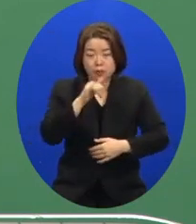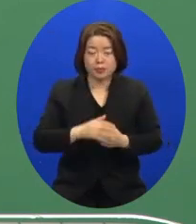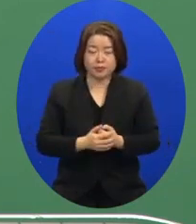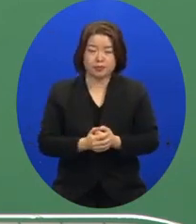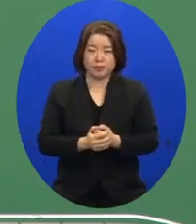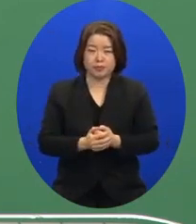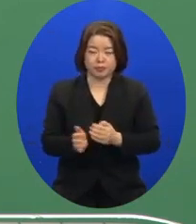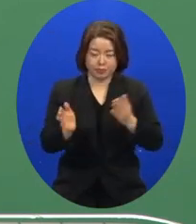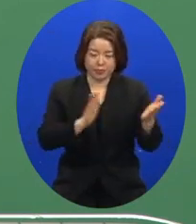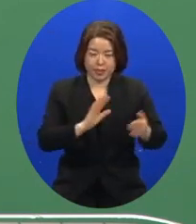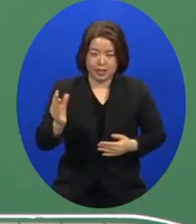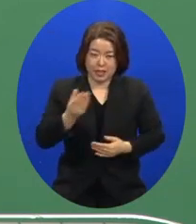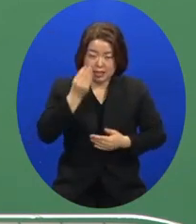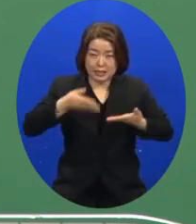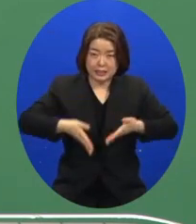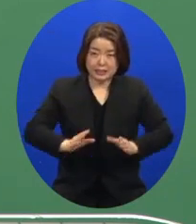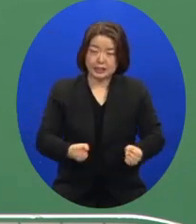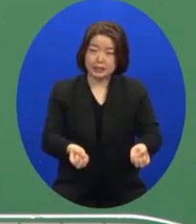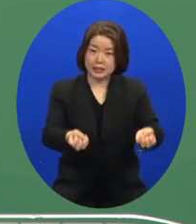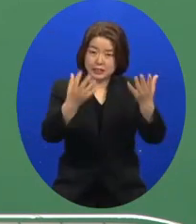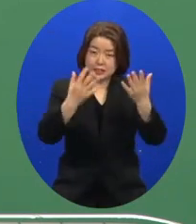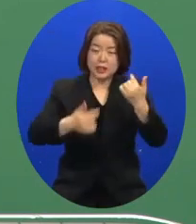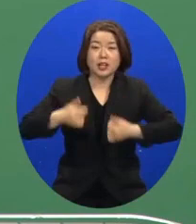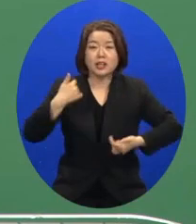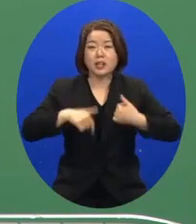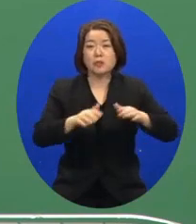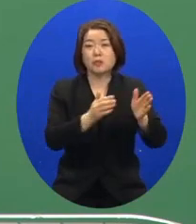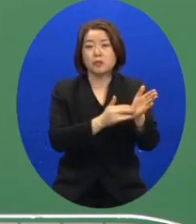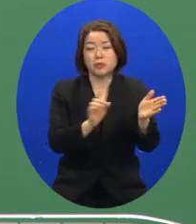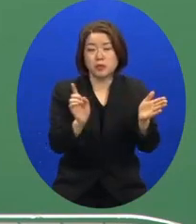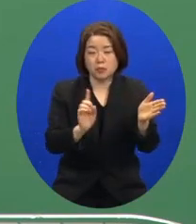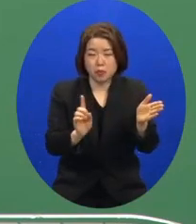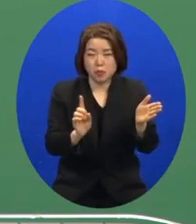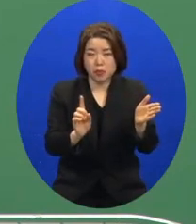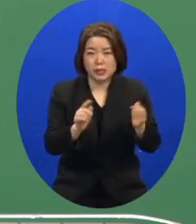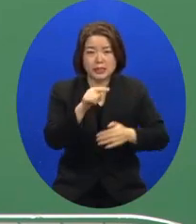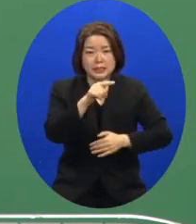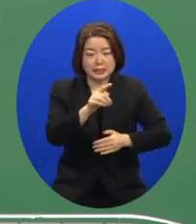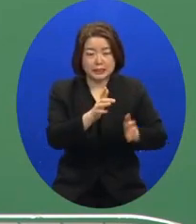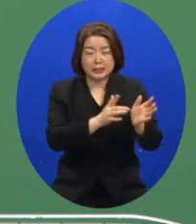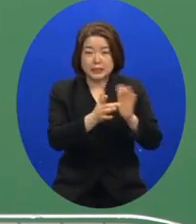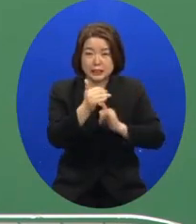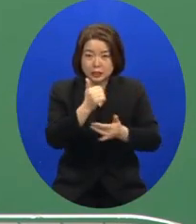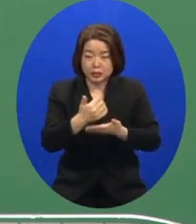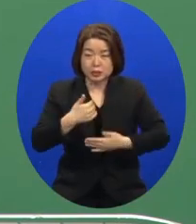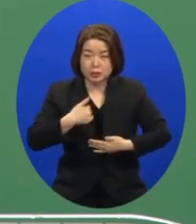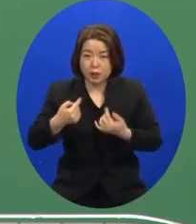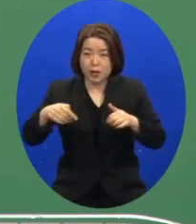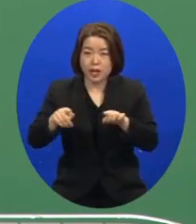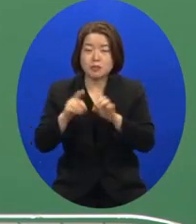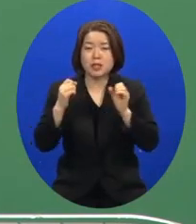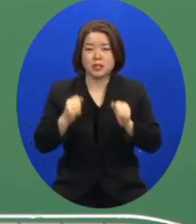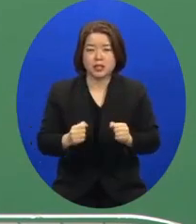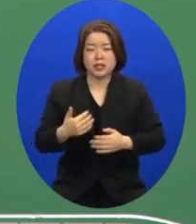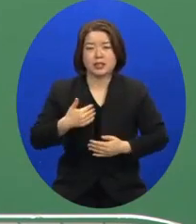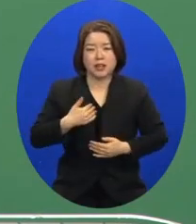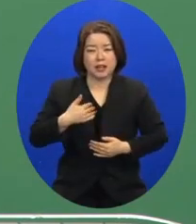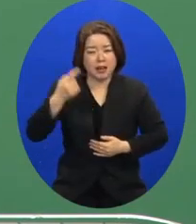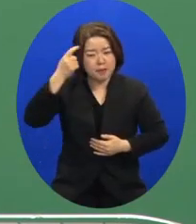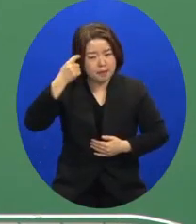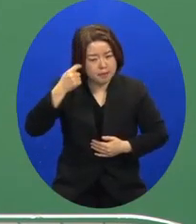성탄절의 기쁨의 비밀은 지금 그 예수님이 나와 함께 계시는 것을 내가 아는